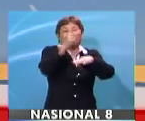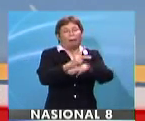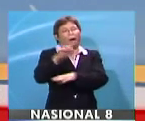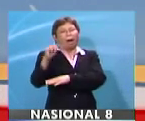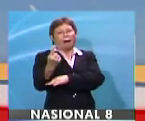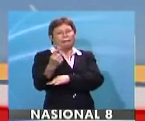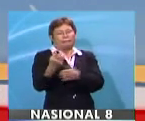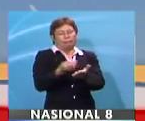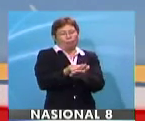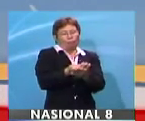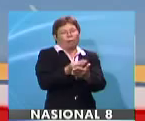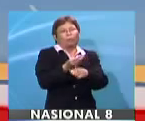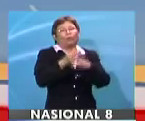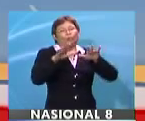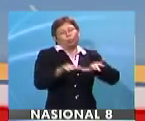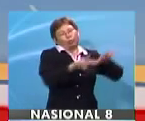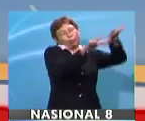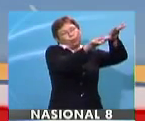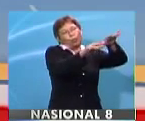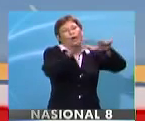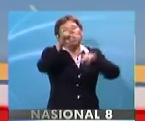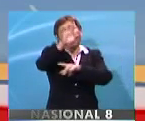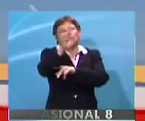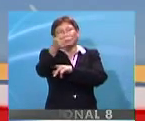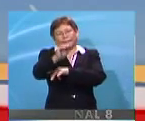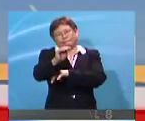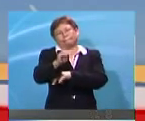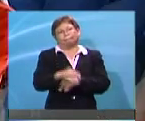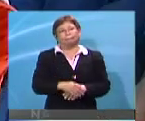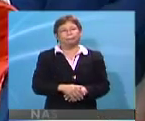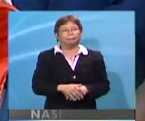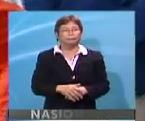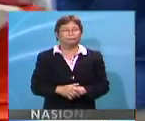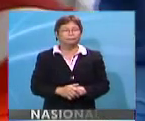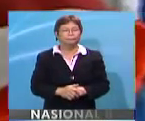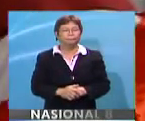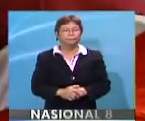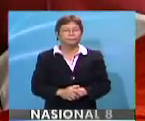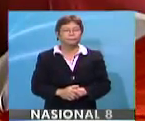hanya membazirkan duit Persatuan Bola Sepak Malaysia, FAM.